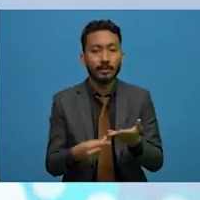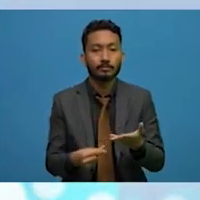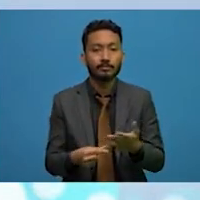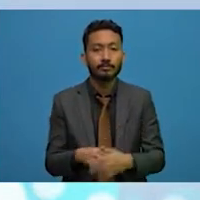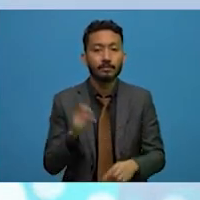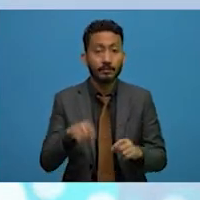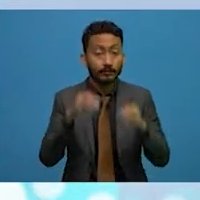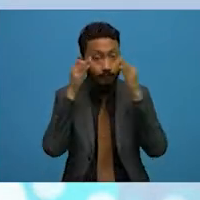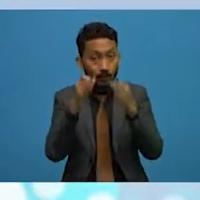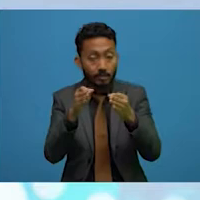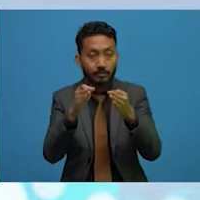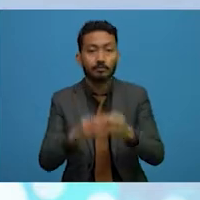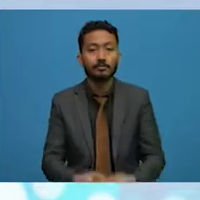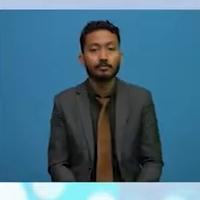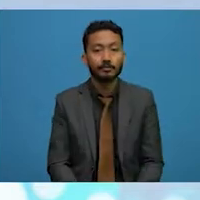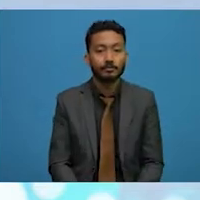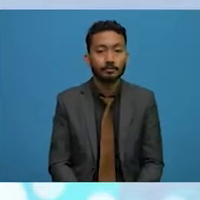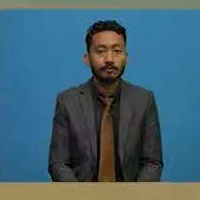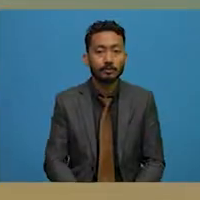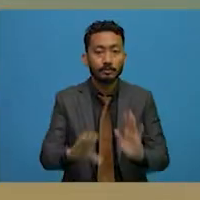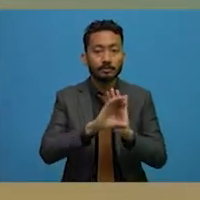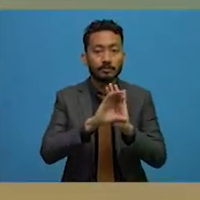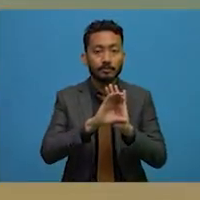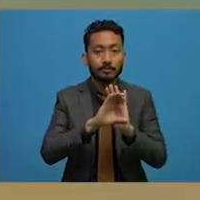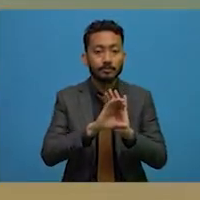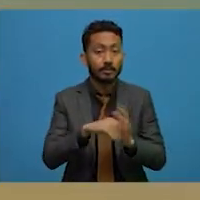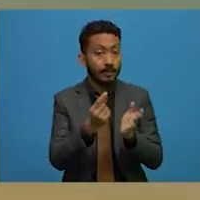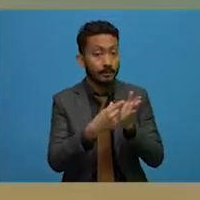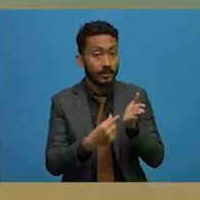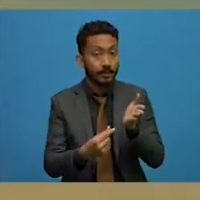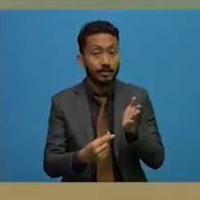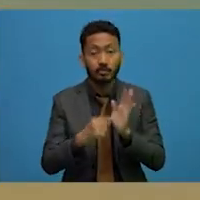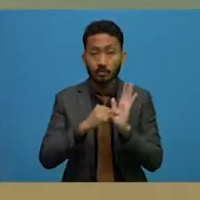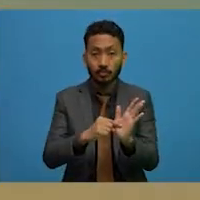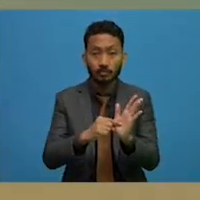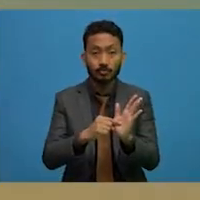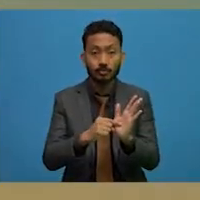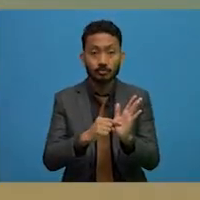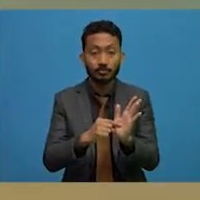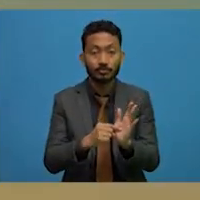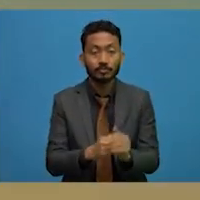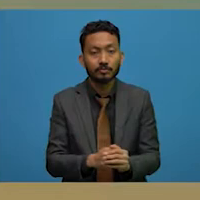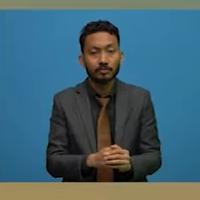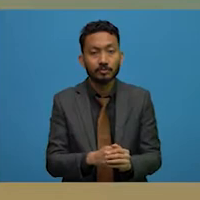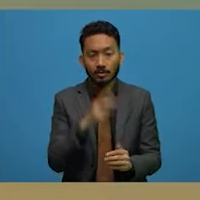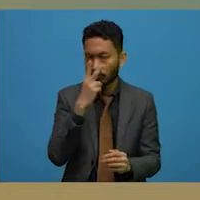diberi penekanan. Contohnya, jika grafik dipaparkan dalam persembahan